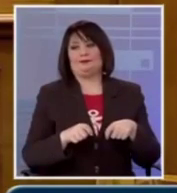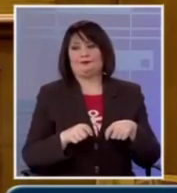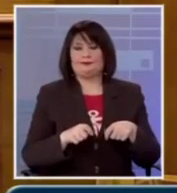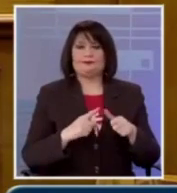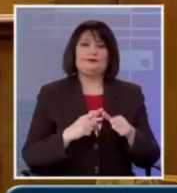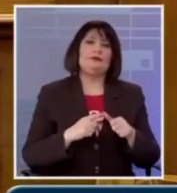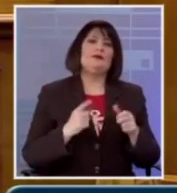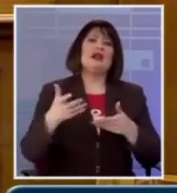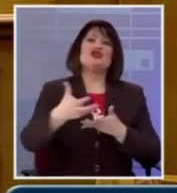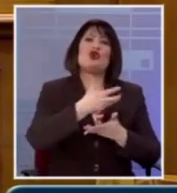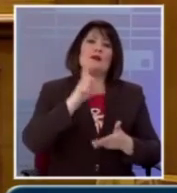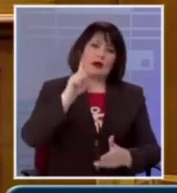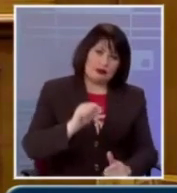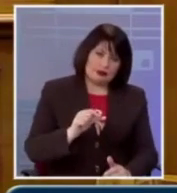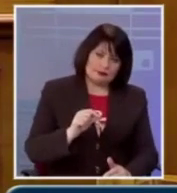μειώνουν τα εισοδήματα,